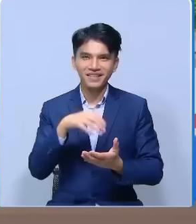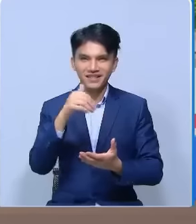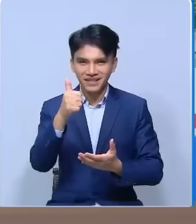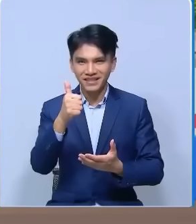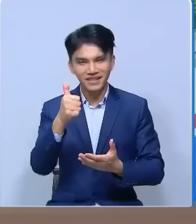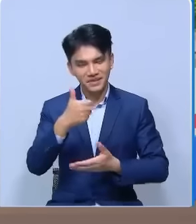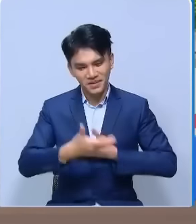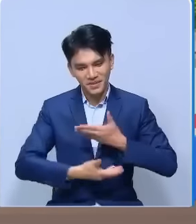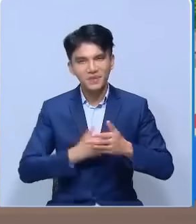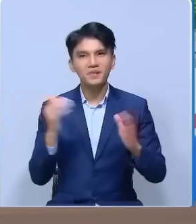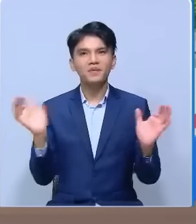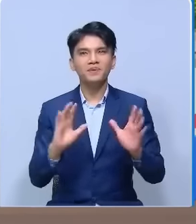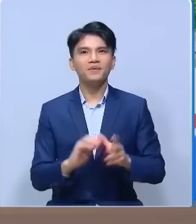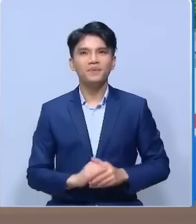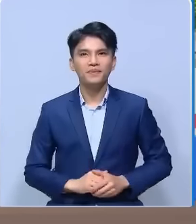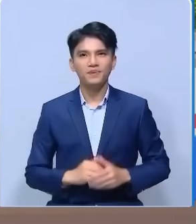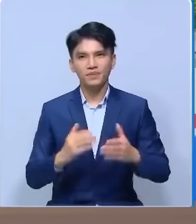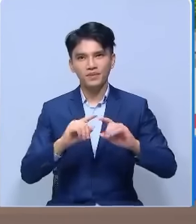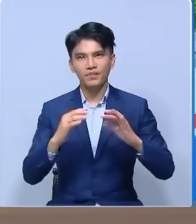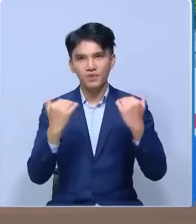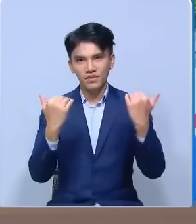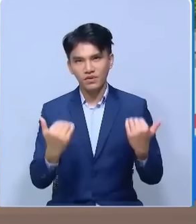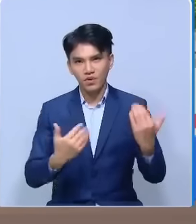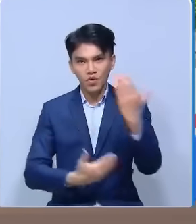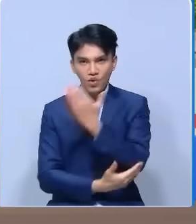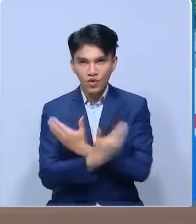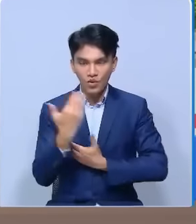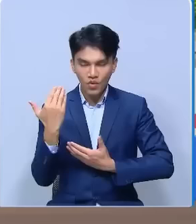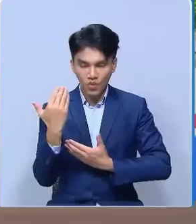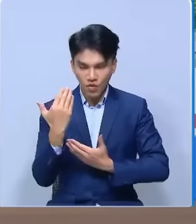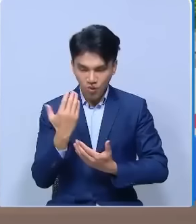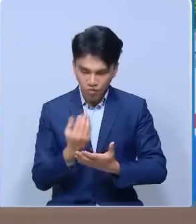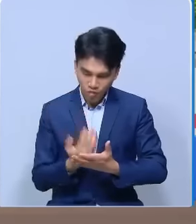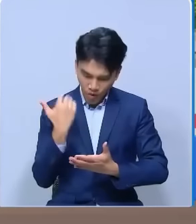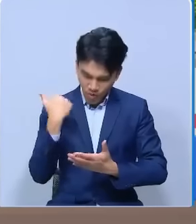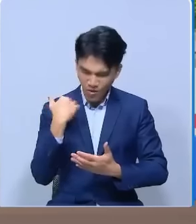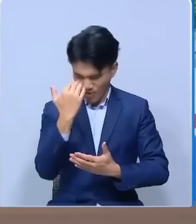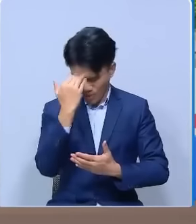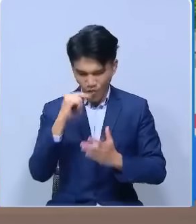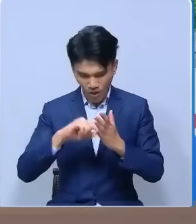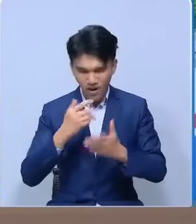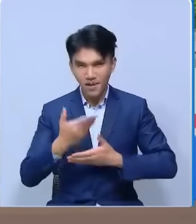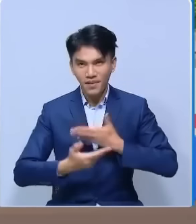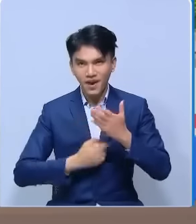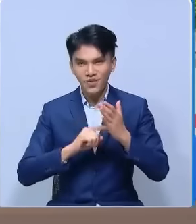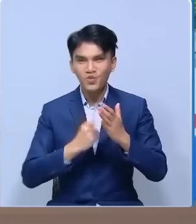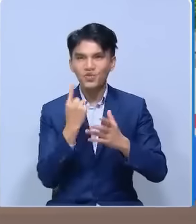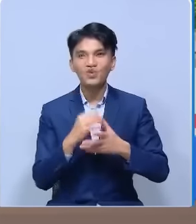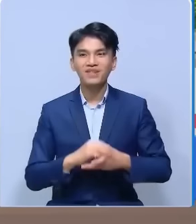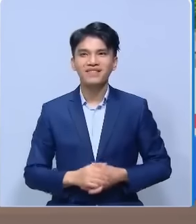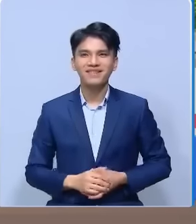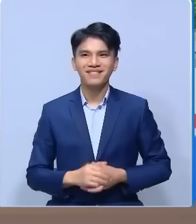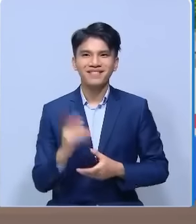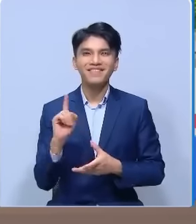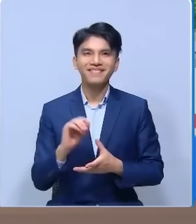คไม่ต้องขายแล้วลอตเตอรี ่ แต่เขาบอกโอกาสในการเป็นเศรษฐีมันยังมีอีกเพราะวันนี้เริ่มจำหน่ายวันแรก ค่ะ อะ